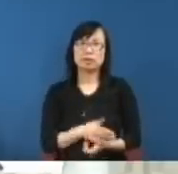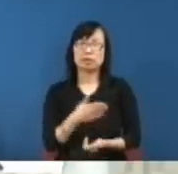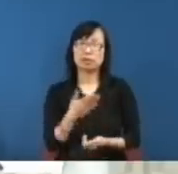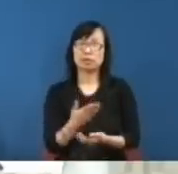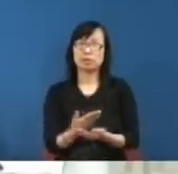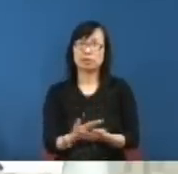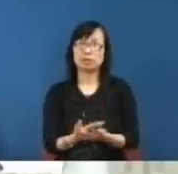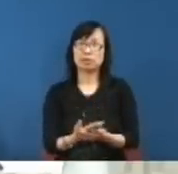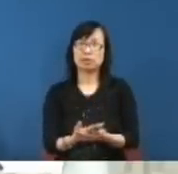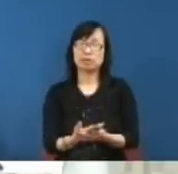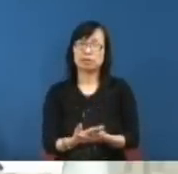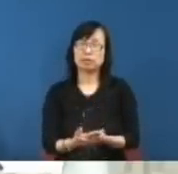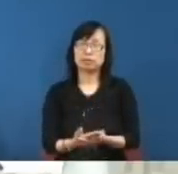啲